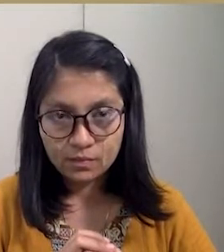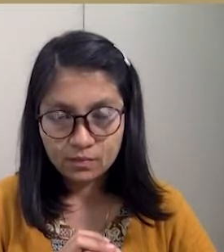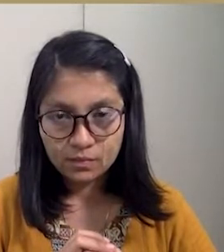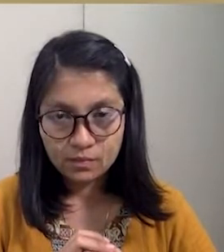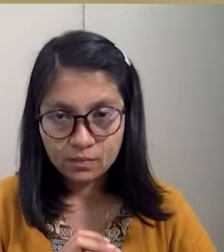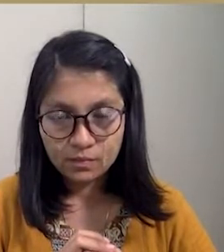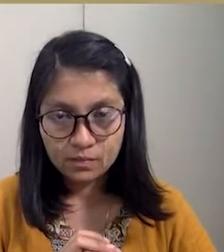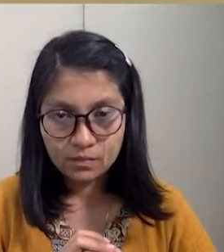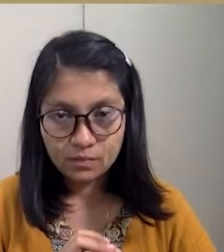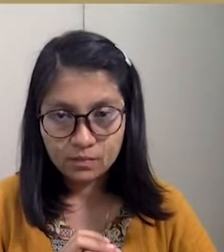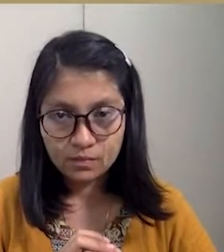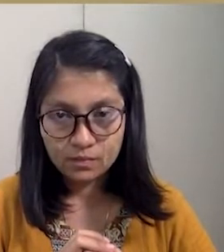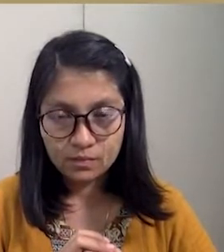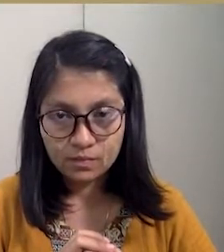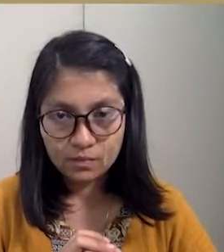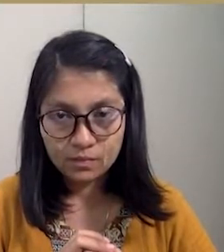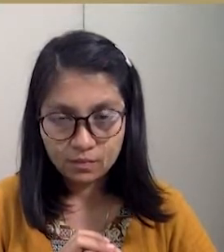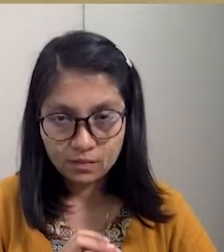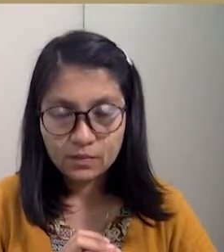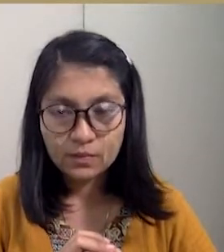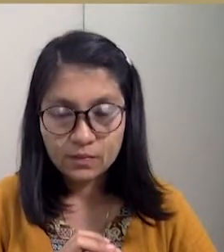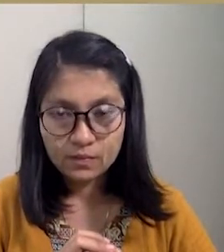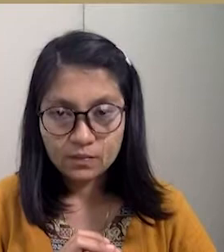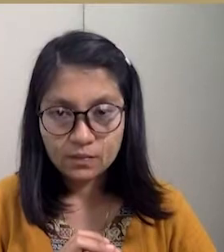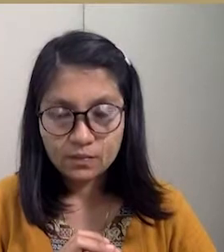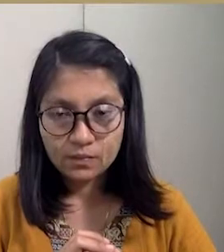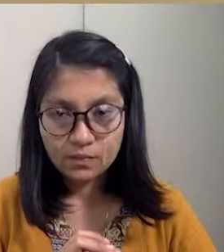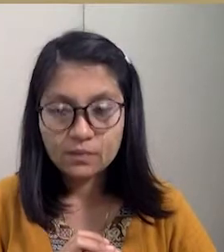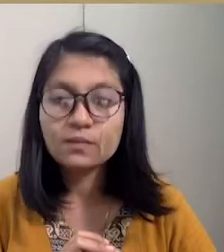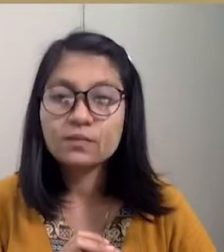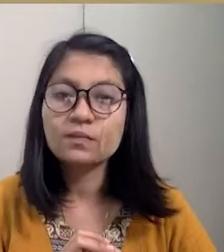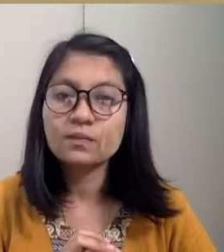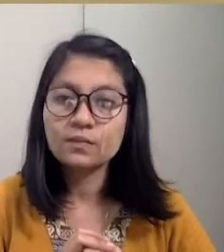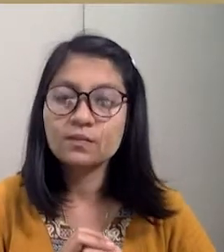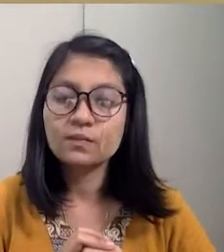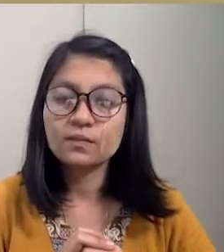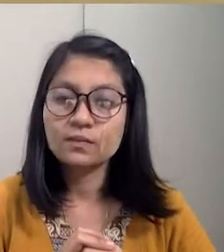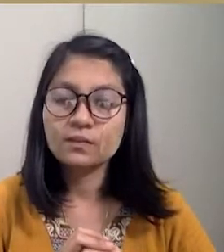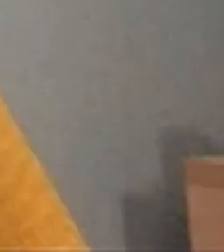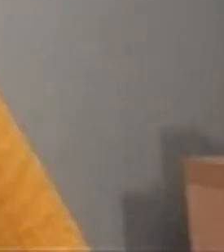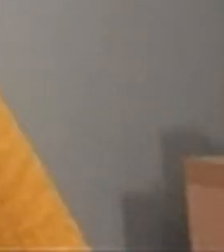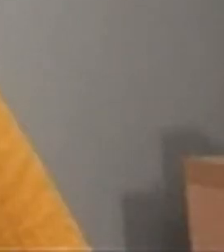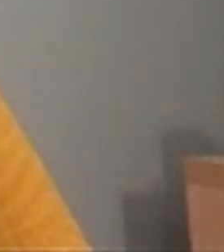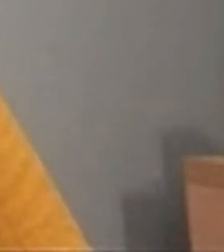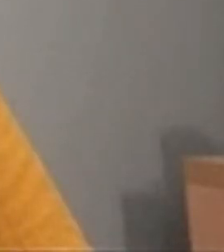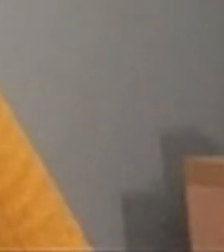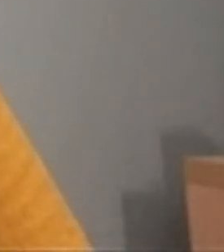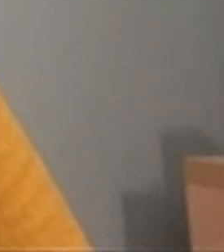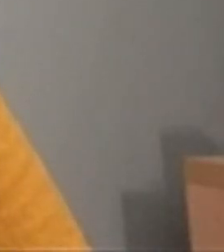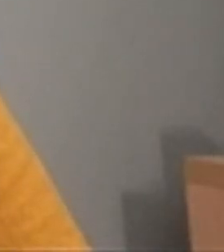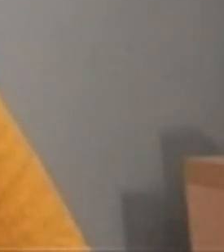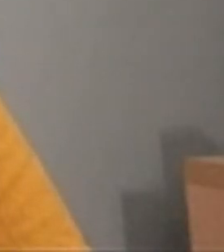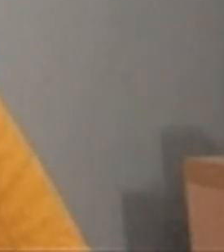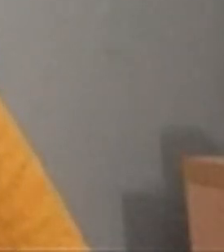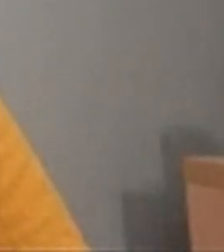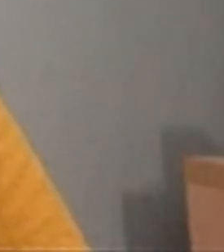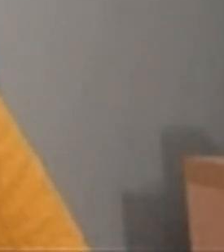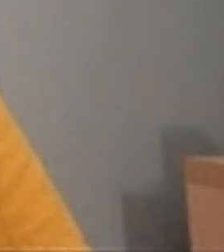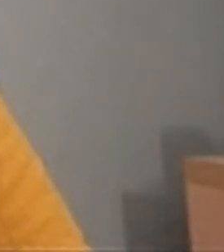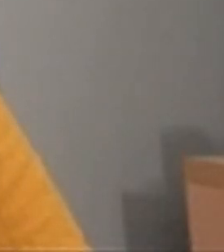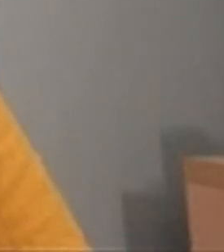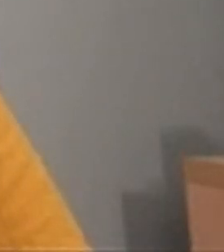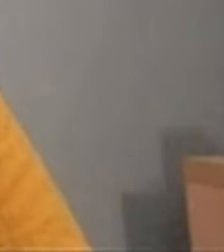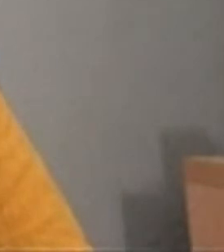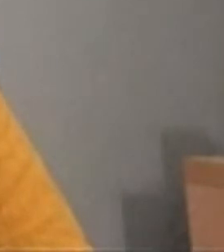က်ရောပေါ့နော်ဒီခေါင်းဆောင်ရေနောင်းခရိုင်ကနေပြီးတော့ကျွန်တော်တို့ရှိကိုသူရဲ့ဝန်ထမ်းအနေနဲ့အတိပေါ်လေဒီနန်းလေးဒီစီကျွန်တော်